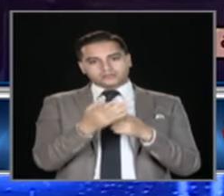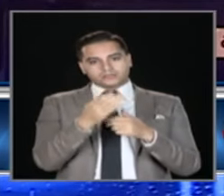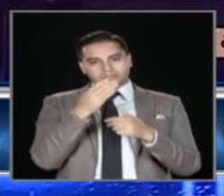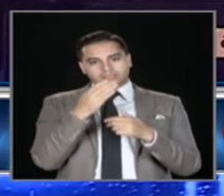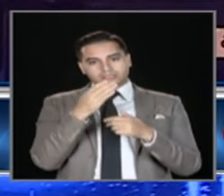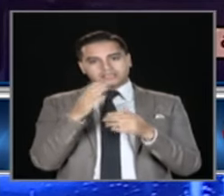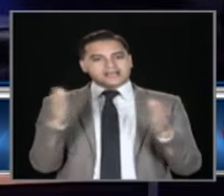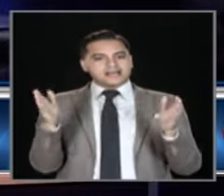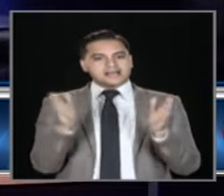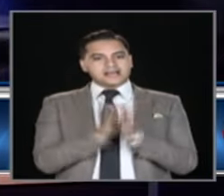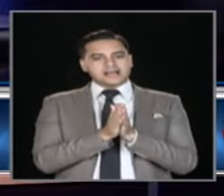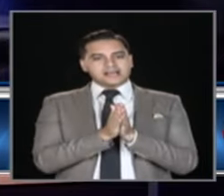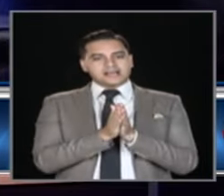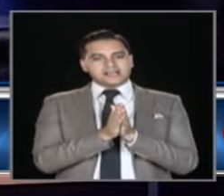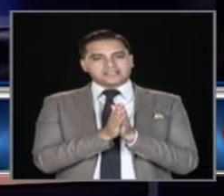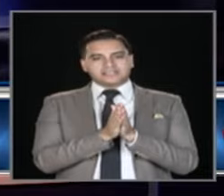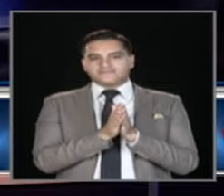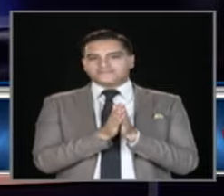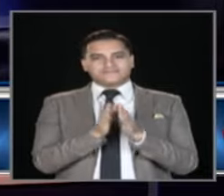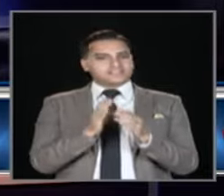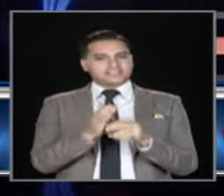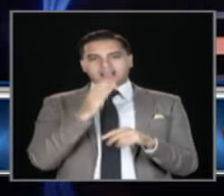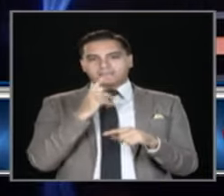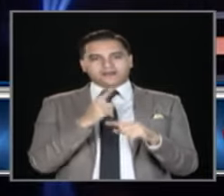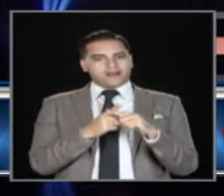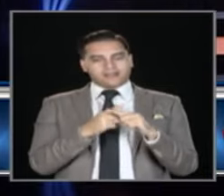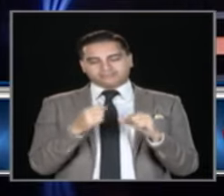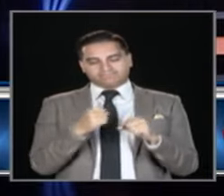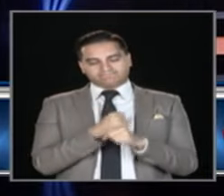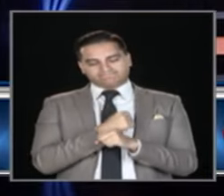زهران القاسمي. هارد لك، هارد لك، هارد لك، هارد لك، جد هارد لك،